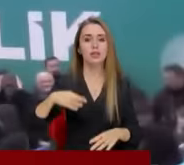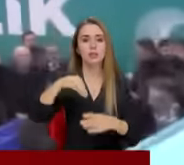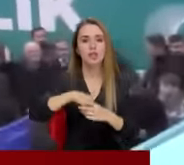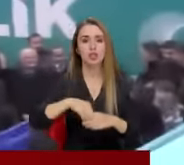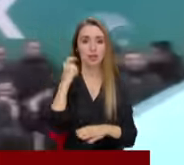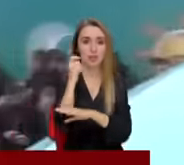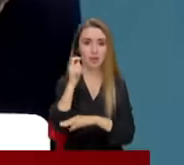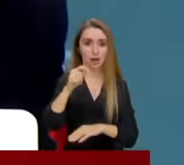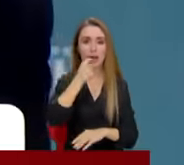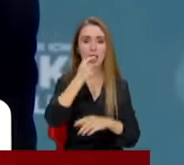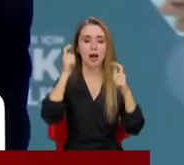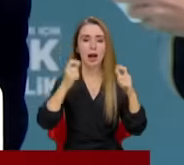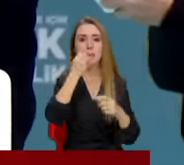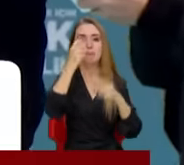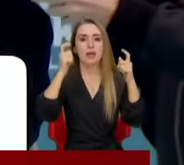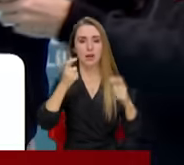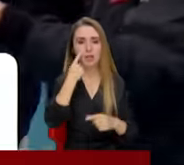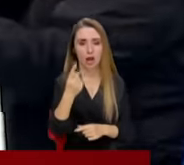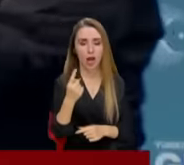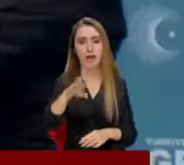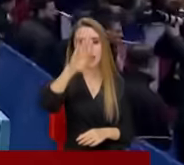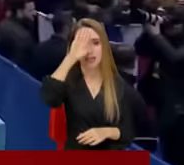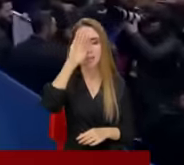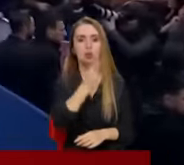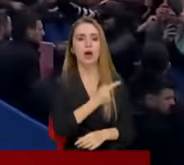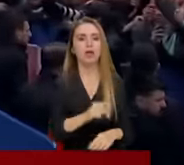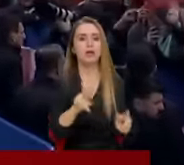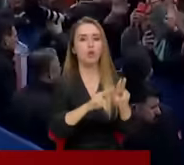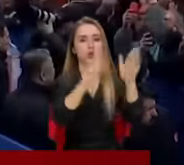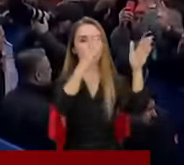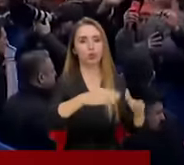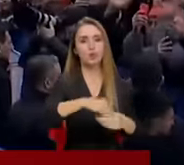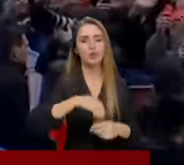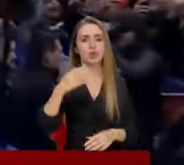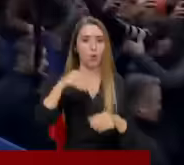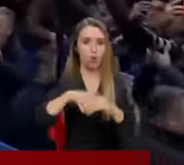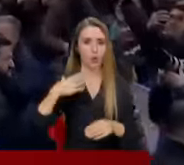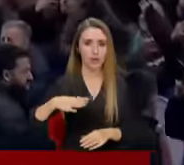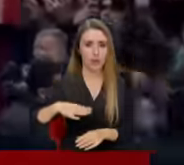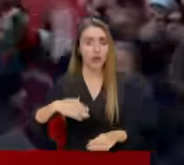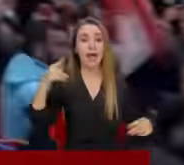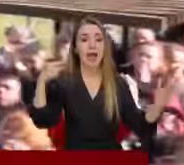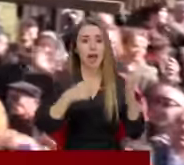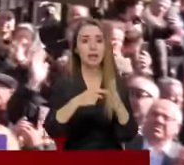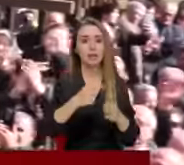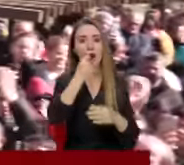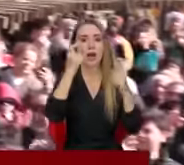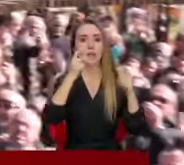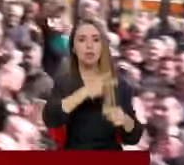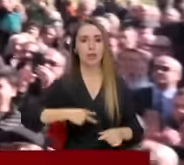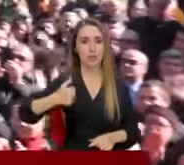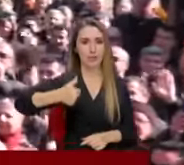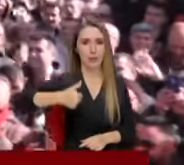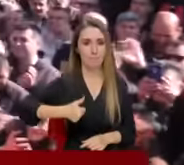miting düzenlediği Ankara Millet Bahçesi'nden İstanbul adayı Murat Kurum için o istedi Erdoğan. Hedefinde ise Ankara Büyükşehir